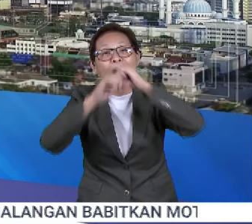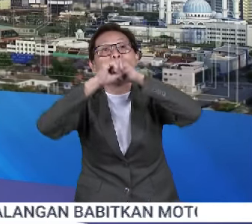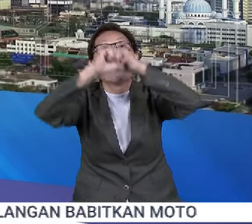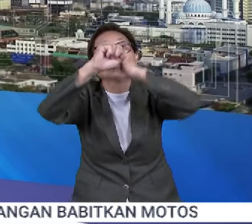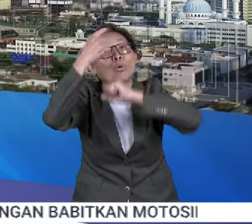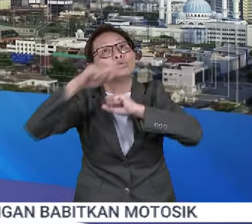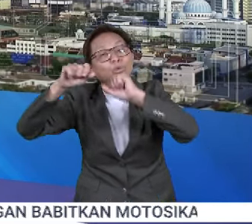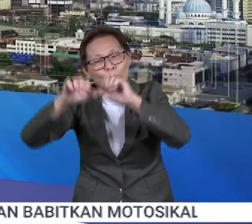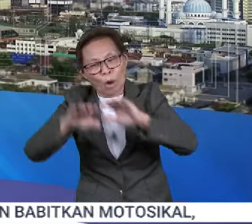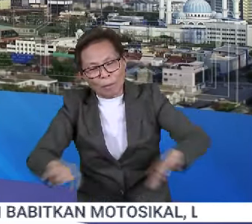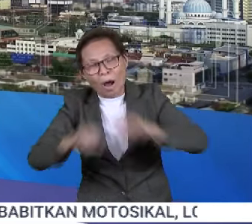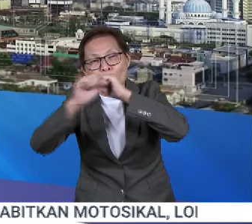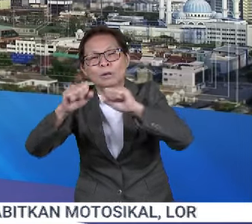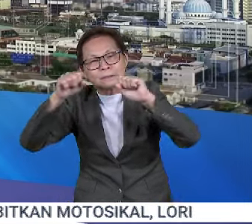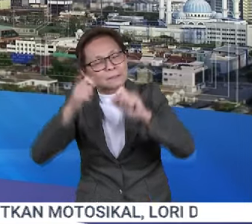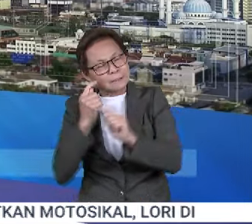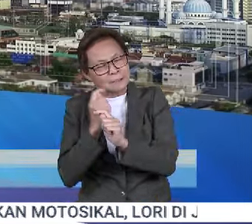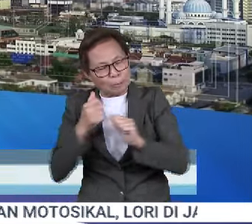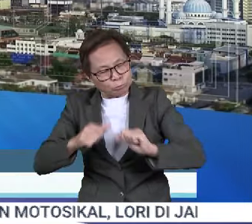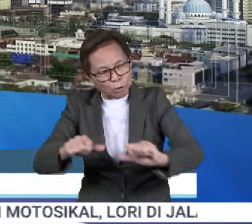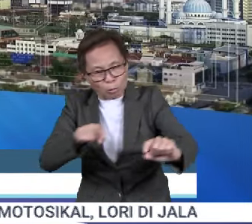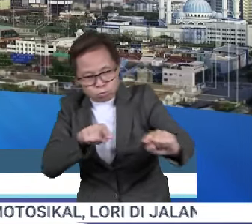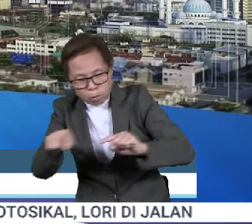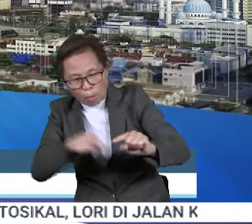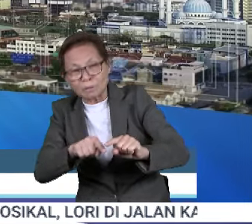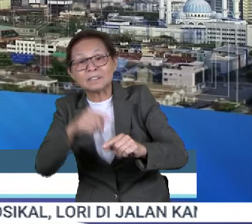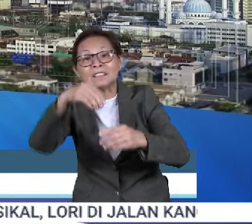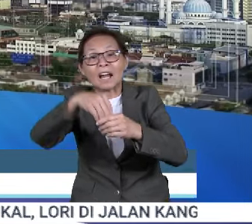bagi membolehkan mereka kekal berdaya saing dalam arus pembangunan negara.